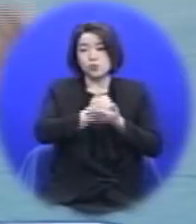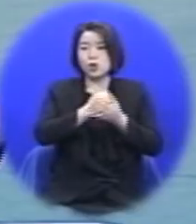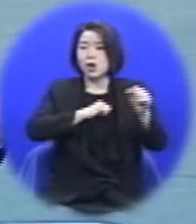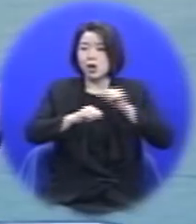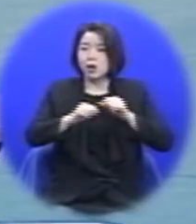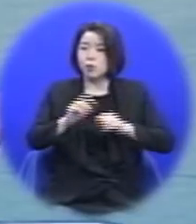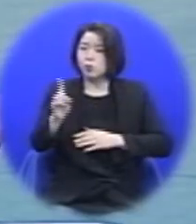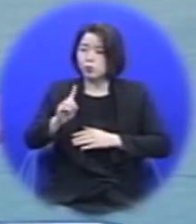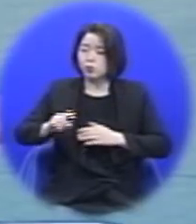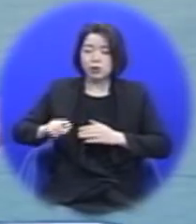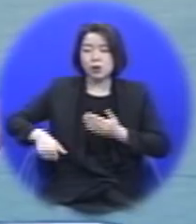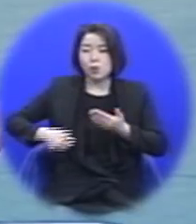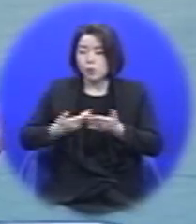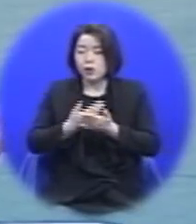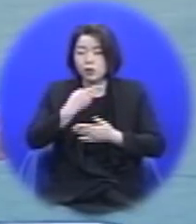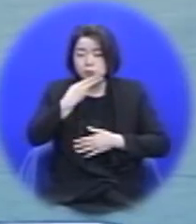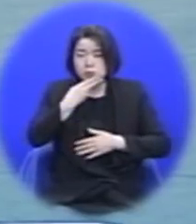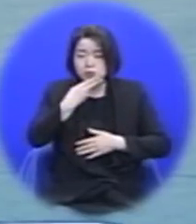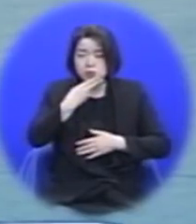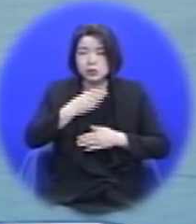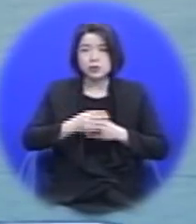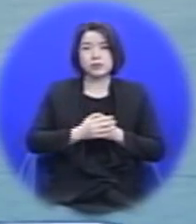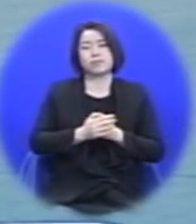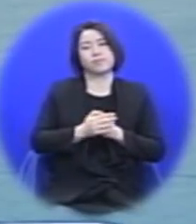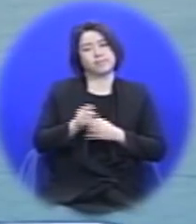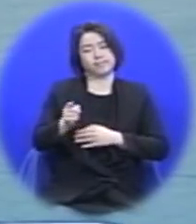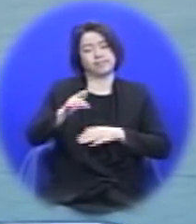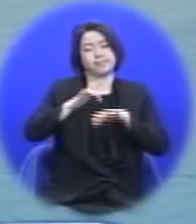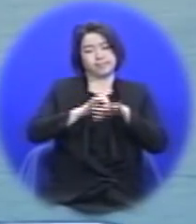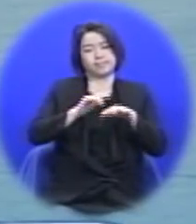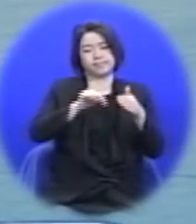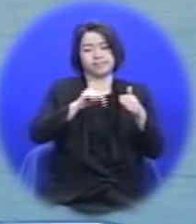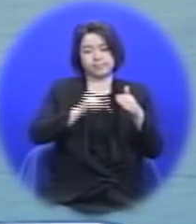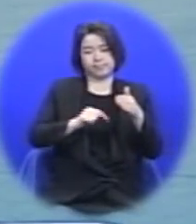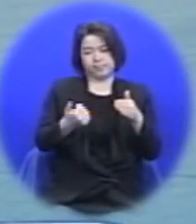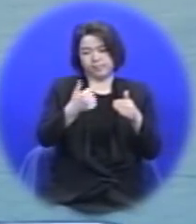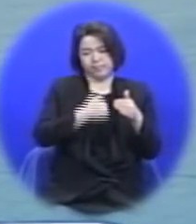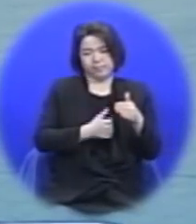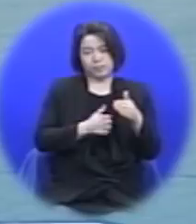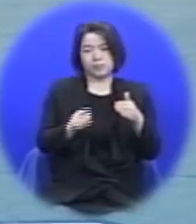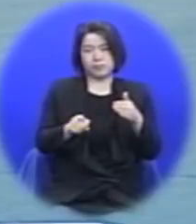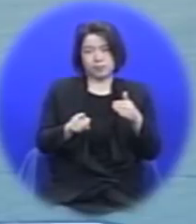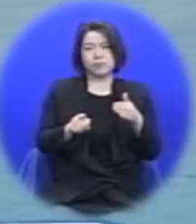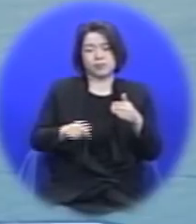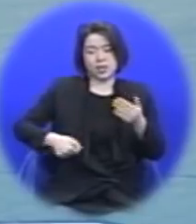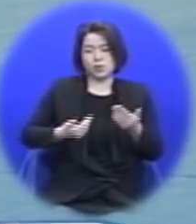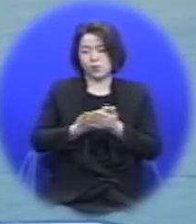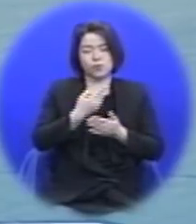어떻게 회개하지 않을 수 있나요? 사탄이 그 속에 들어가면 그렇게 됩니다.